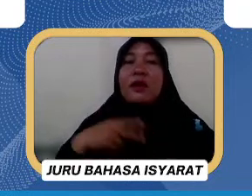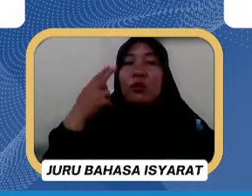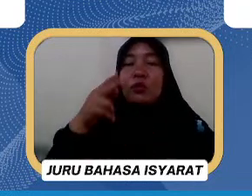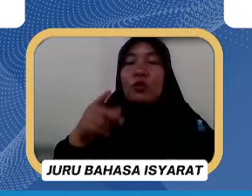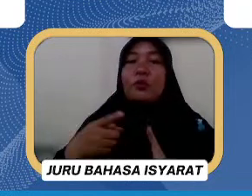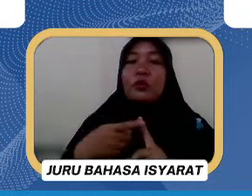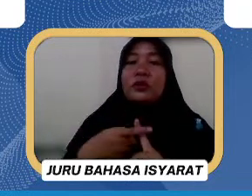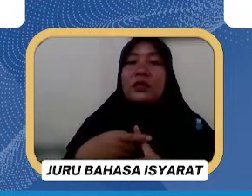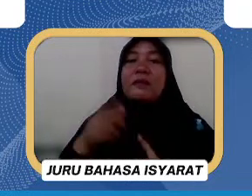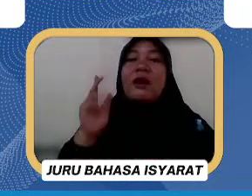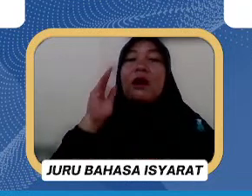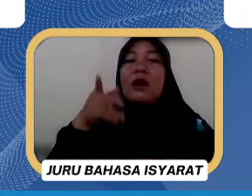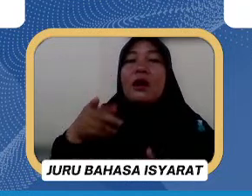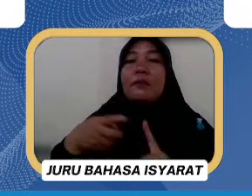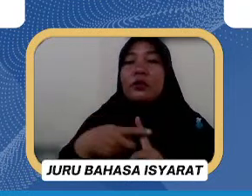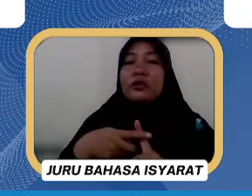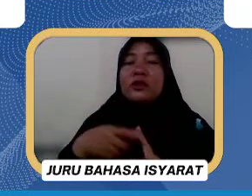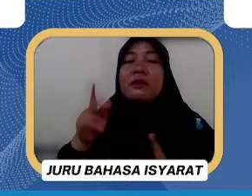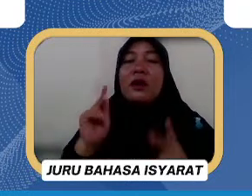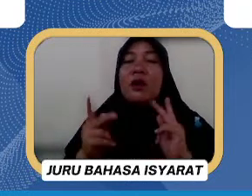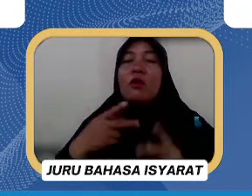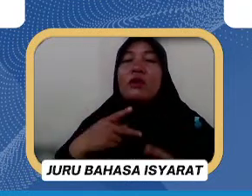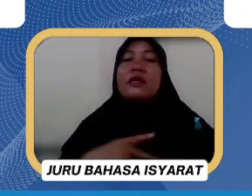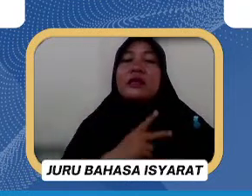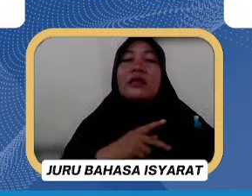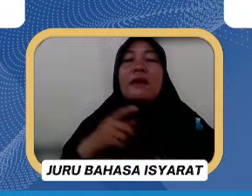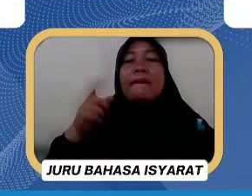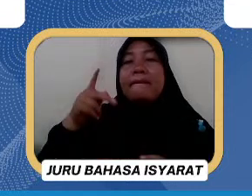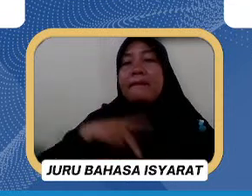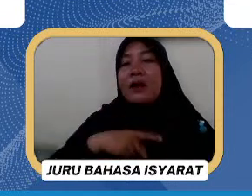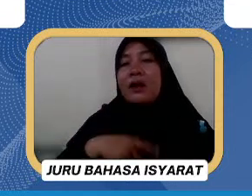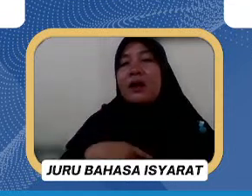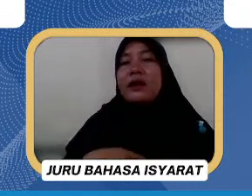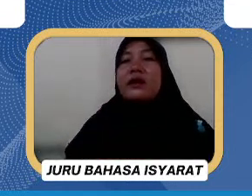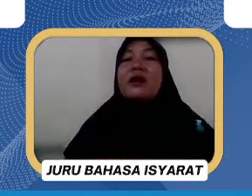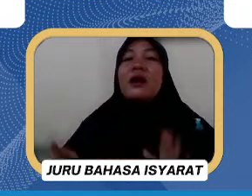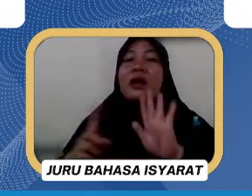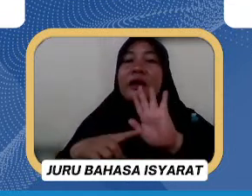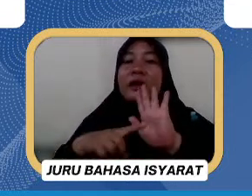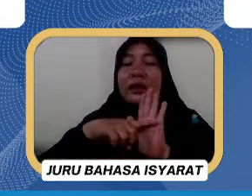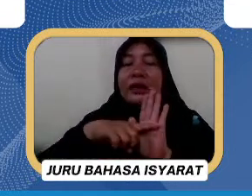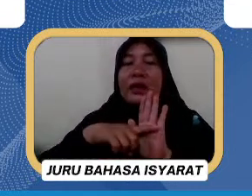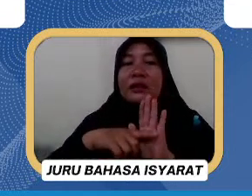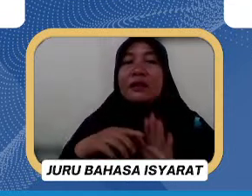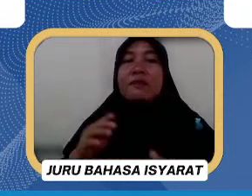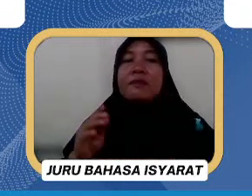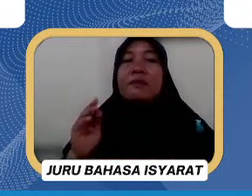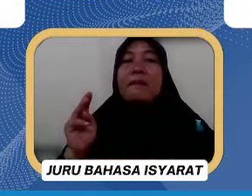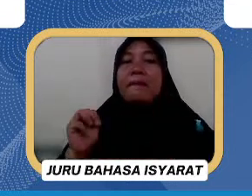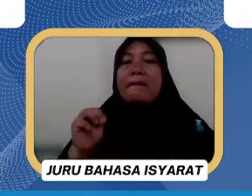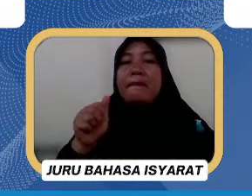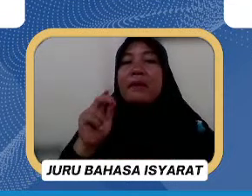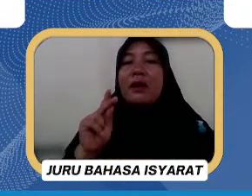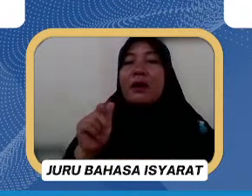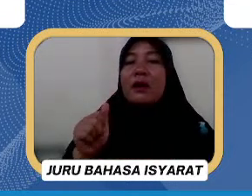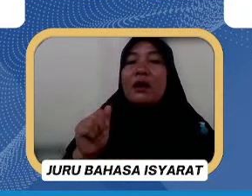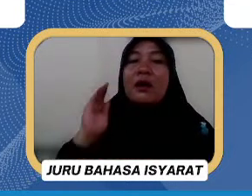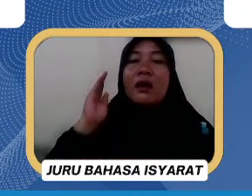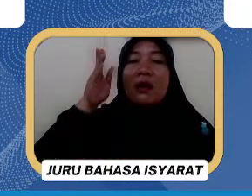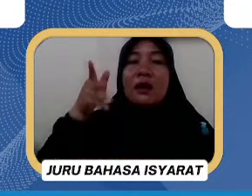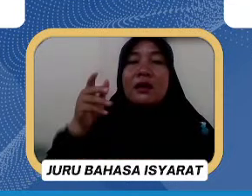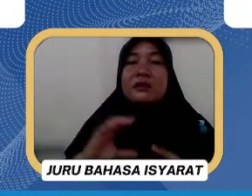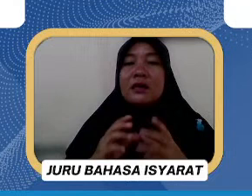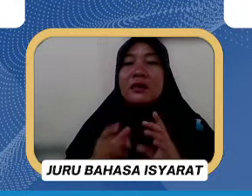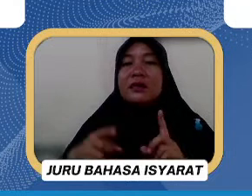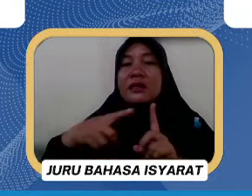semua. Dan menggunakan teknologi pun harus didasari dengan hal yang positif ya Kak Fadil ya. Dan